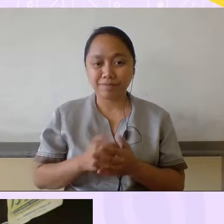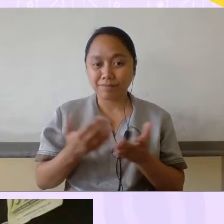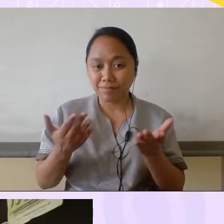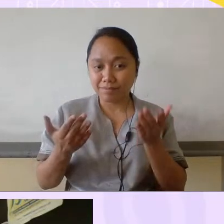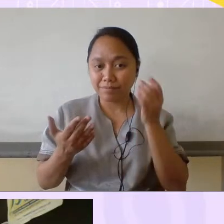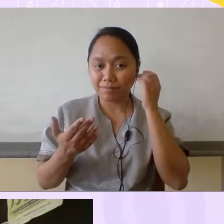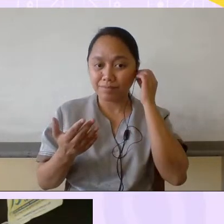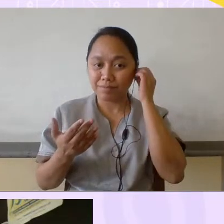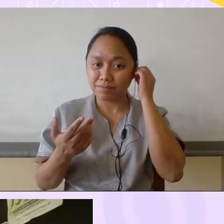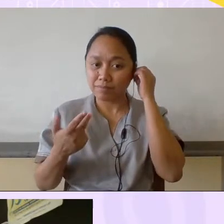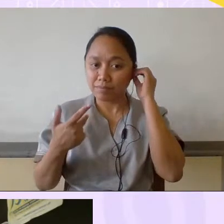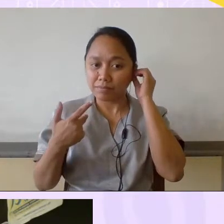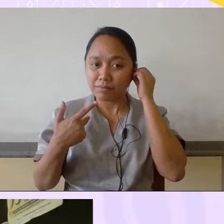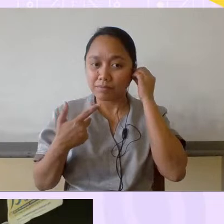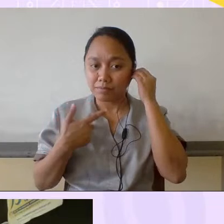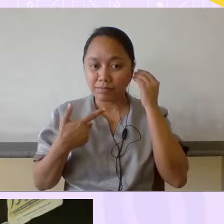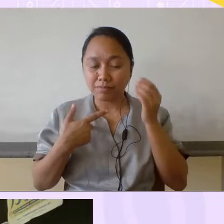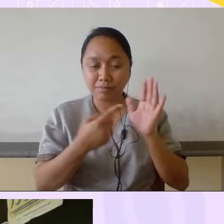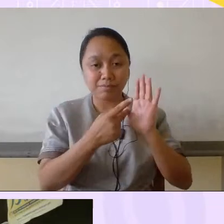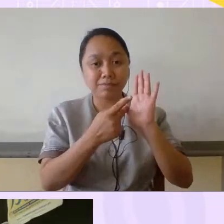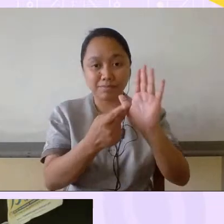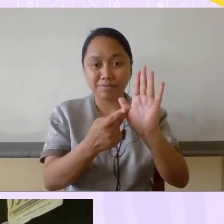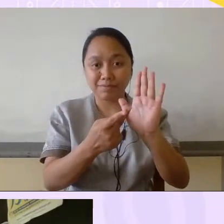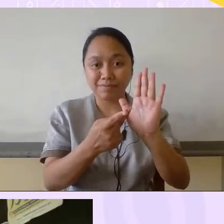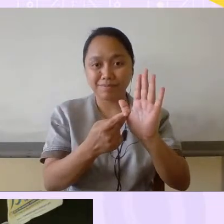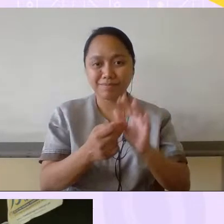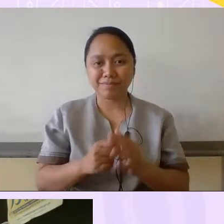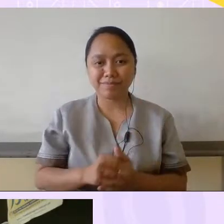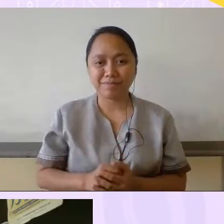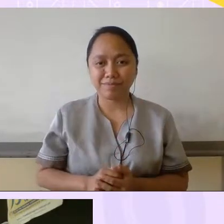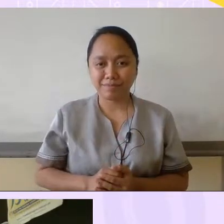out na lang po with my presentation.